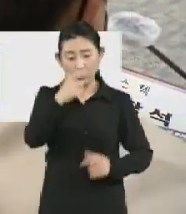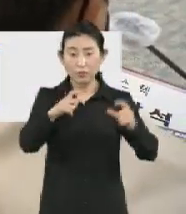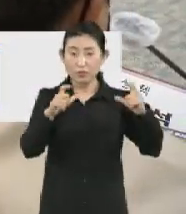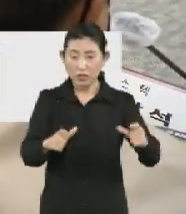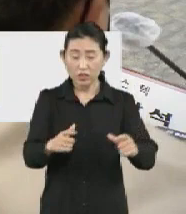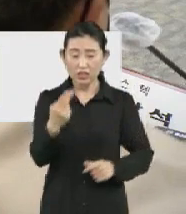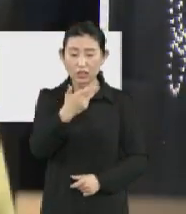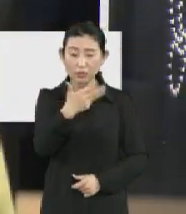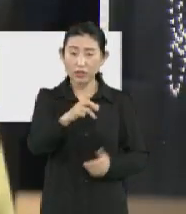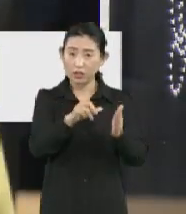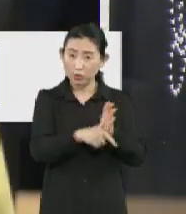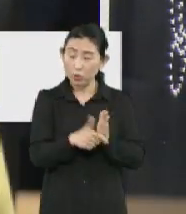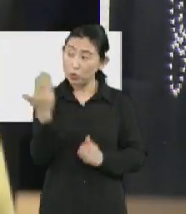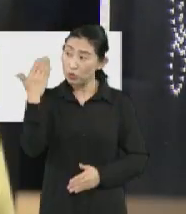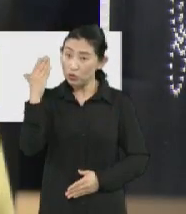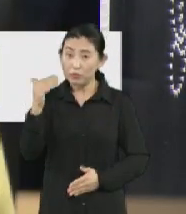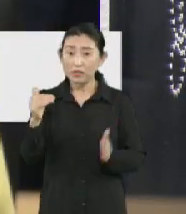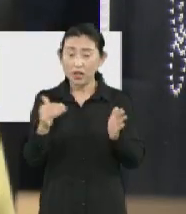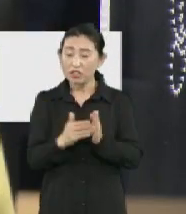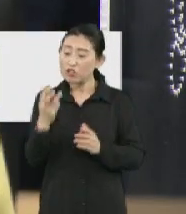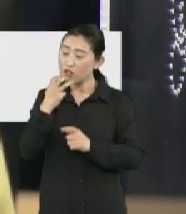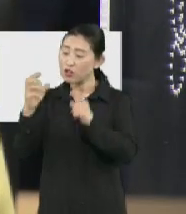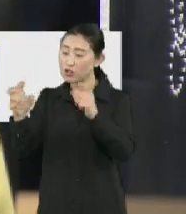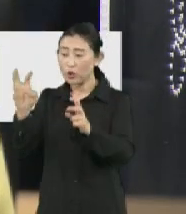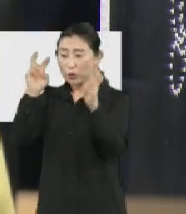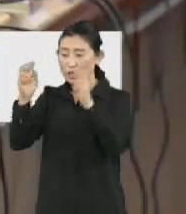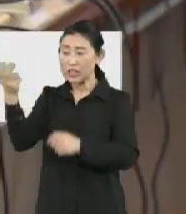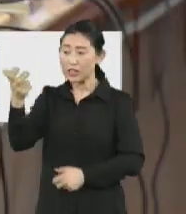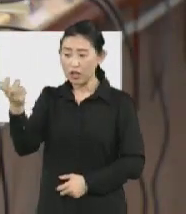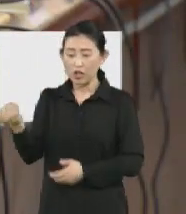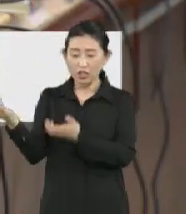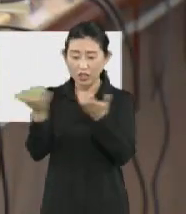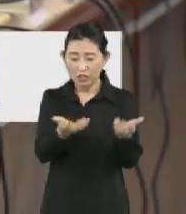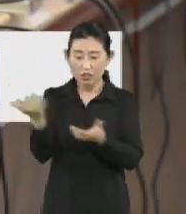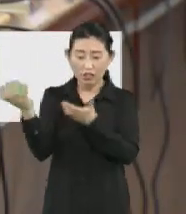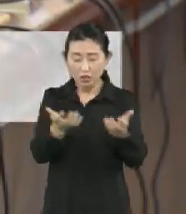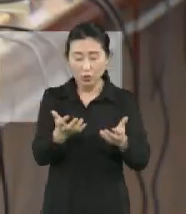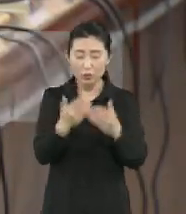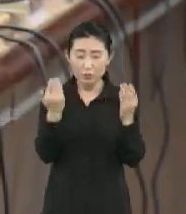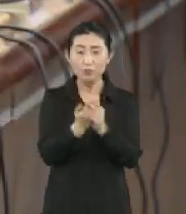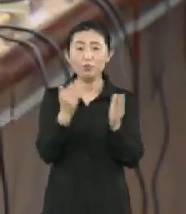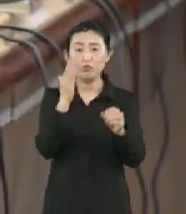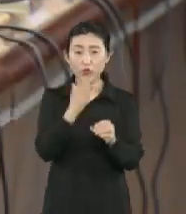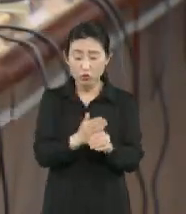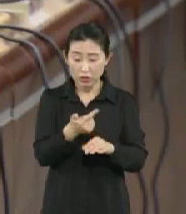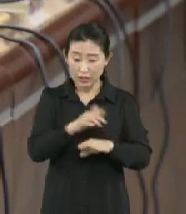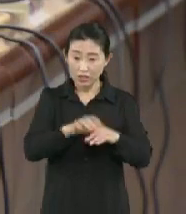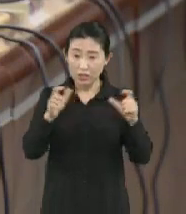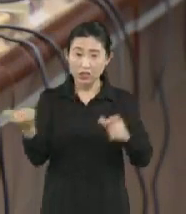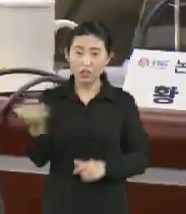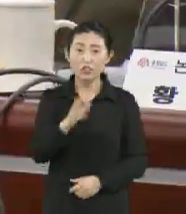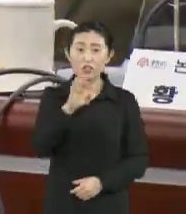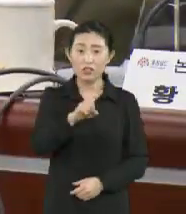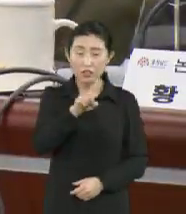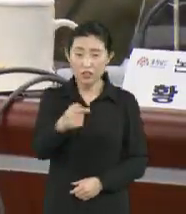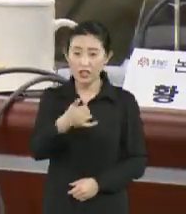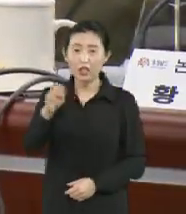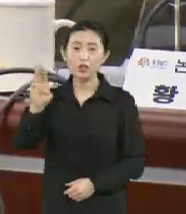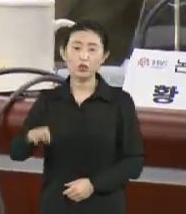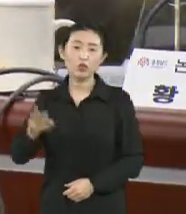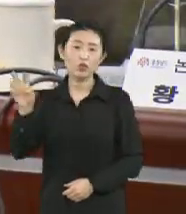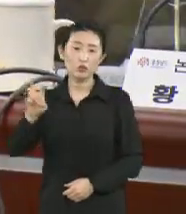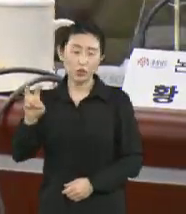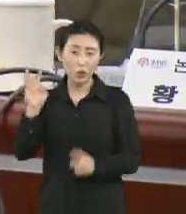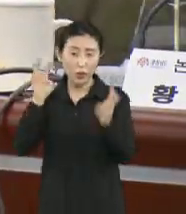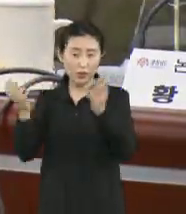지난 2018년부터 최근까지 수도권 기업 70 곳이 이전을 추진 중이거나 완료했고 대전은 31곳, 세종에는